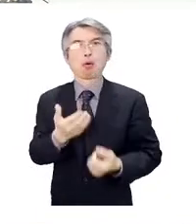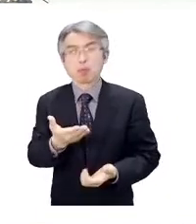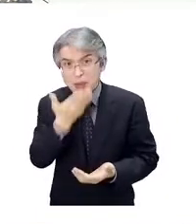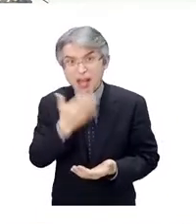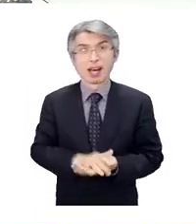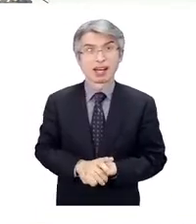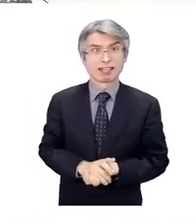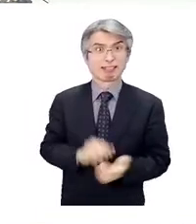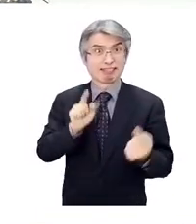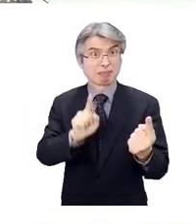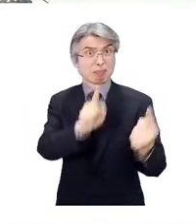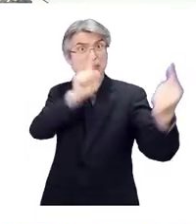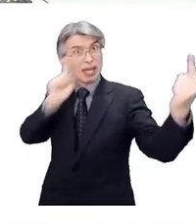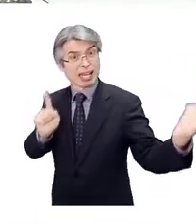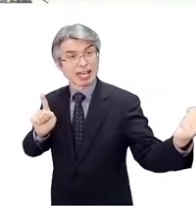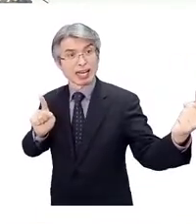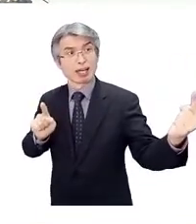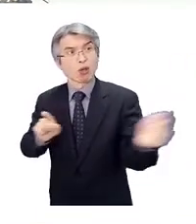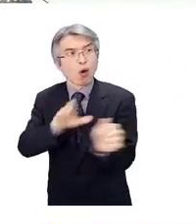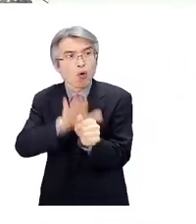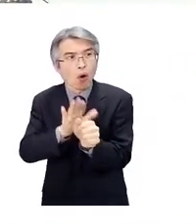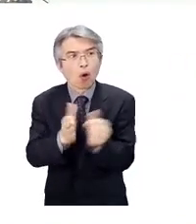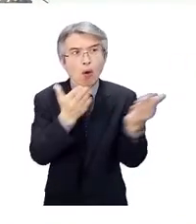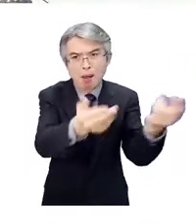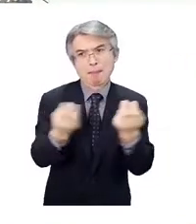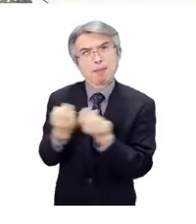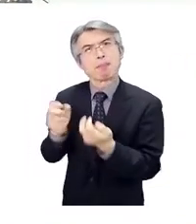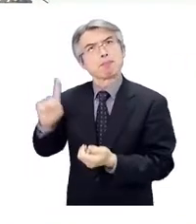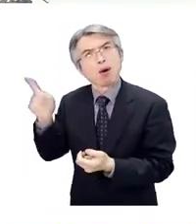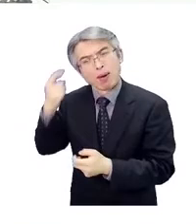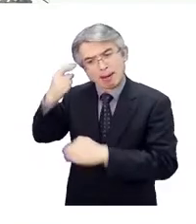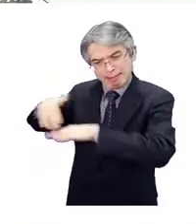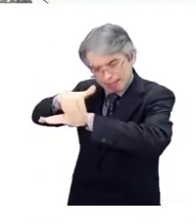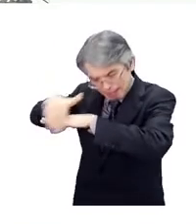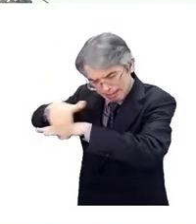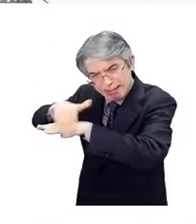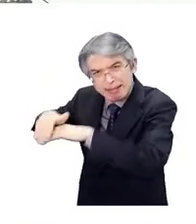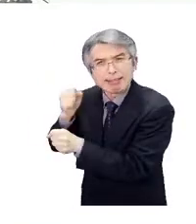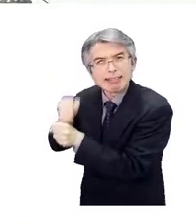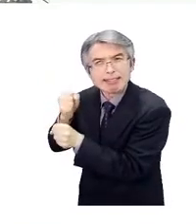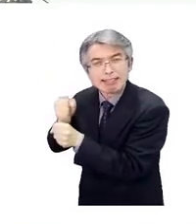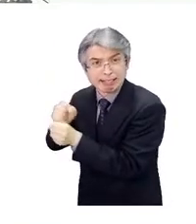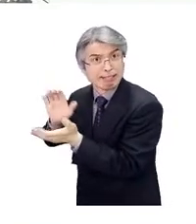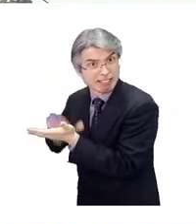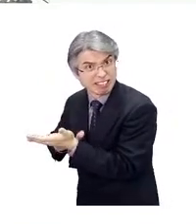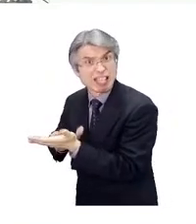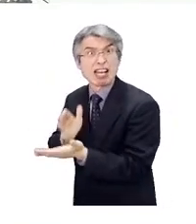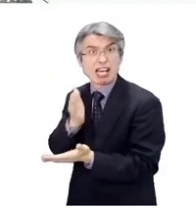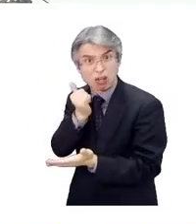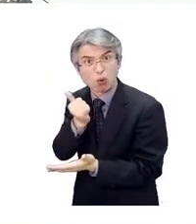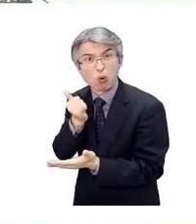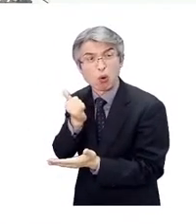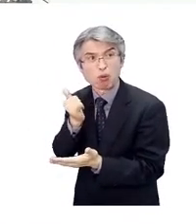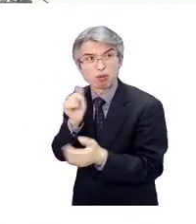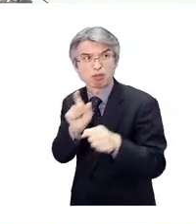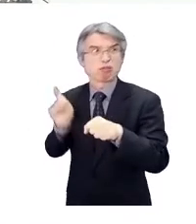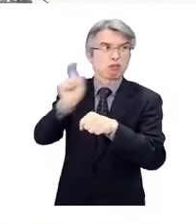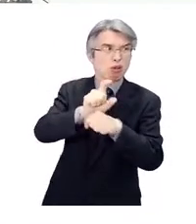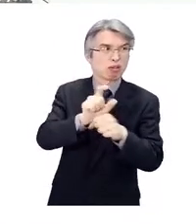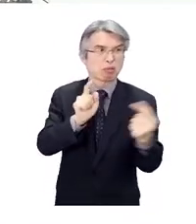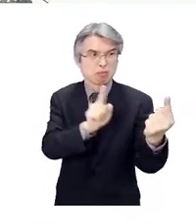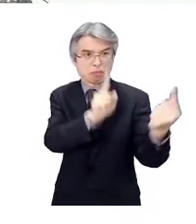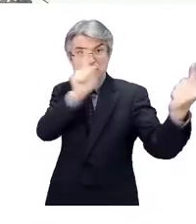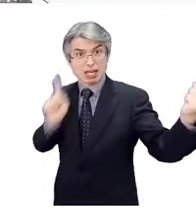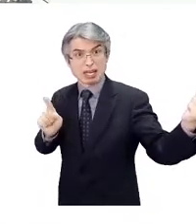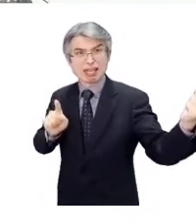대응하여 콘텐츠 개발과 운영 기반 마련을 통해 비대면 디지털화 시대의 중증장애인